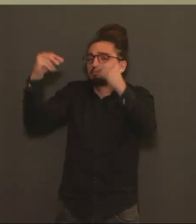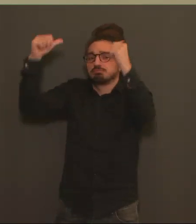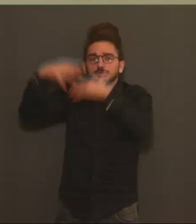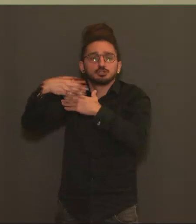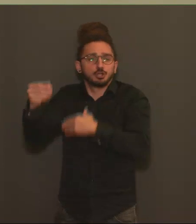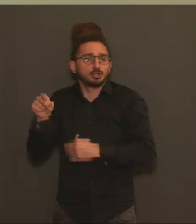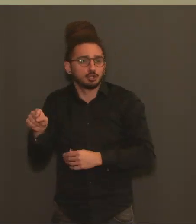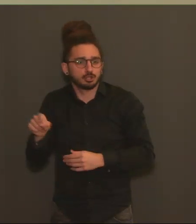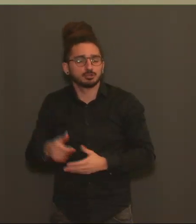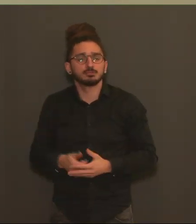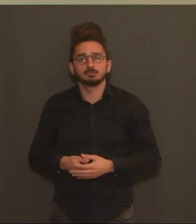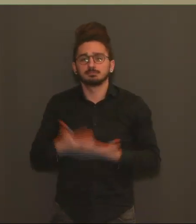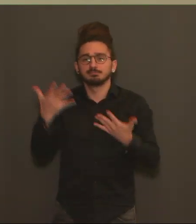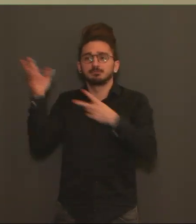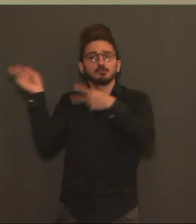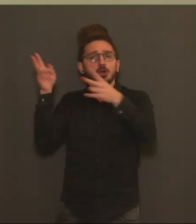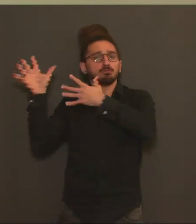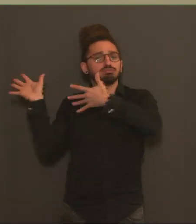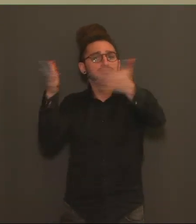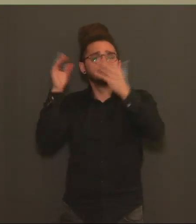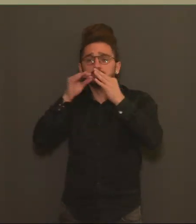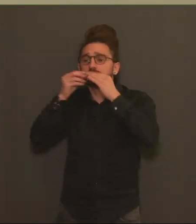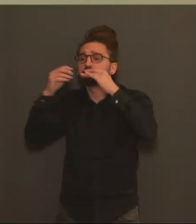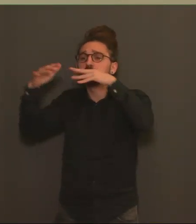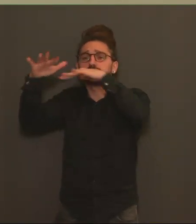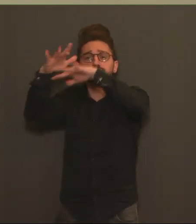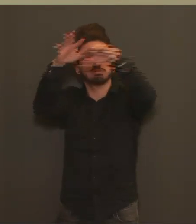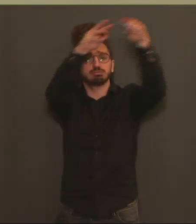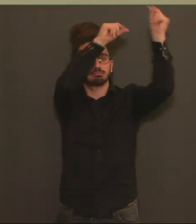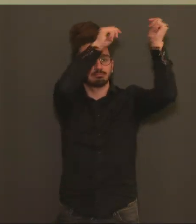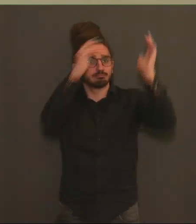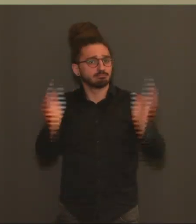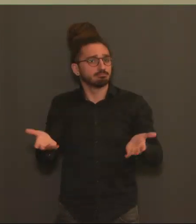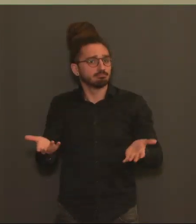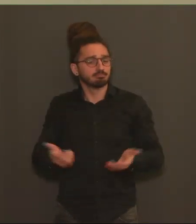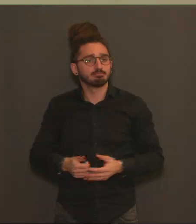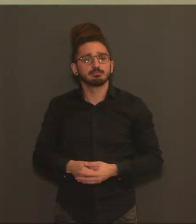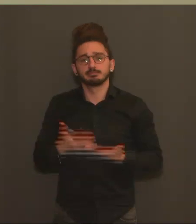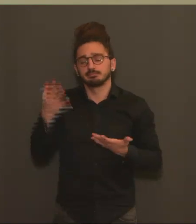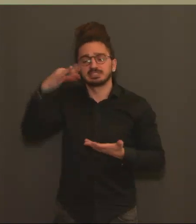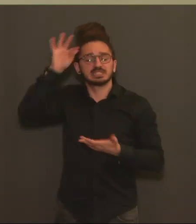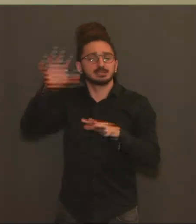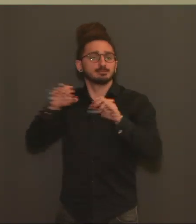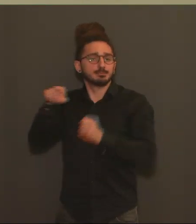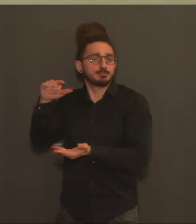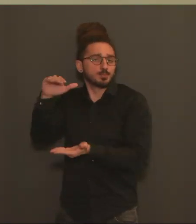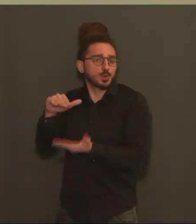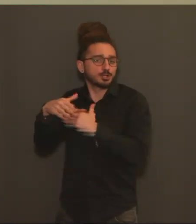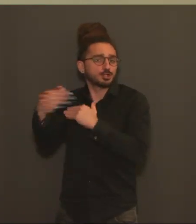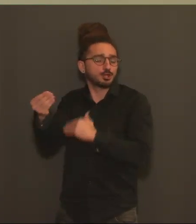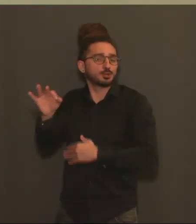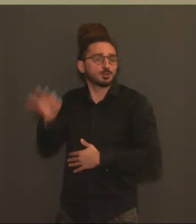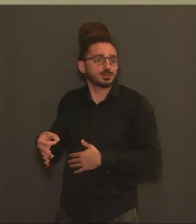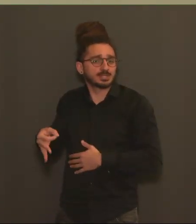rapidement dans l'air extérieur avec le moindre courant d'air. Par contre, en contraste, à